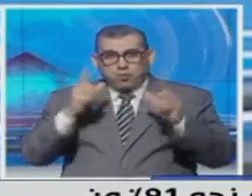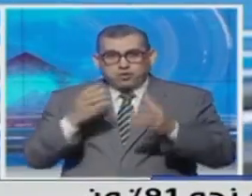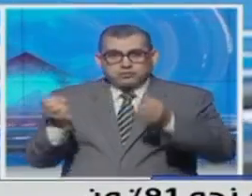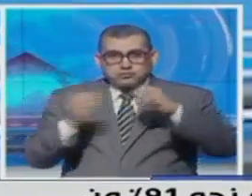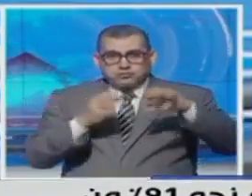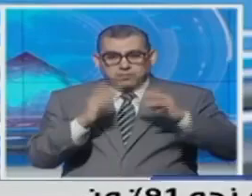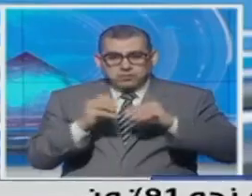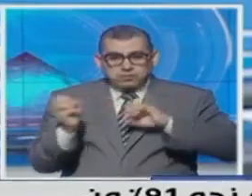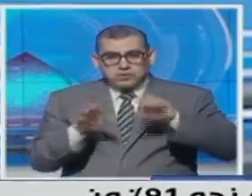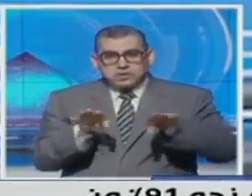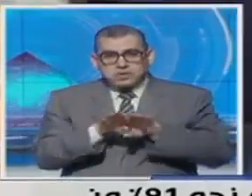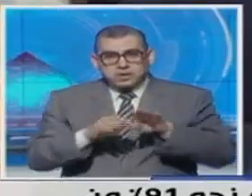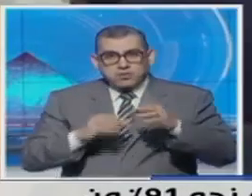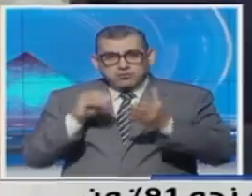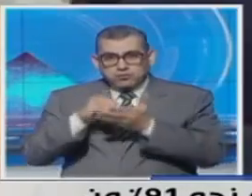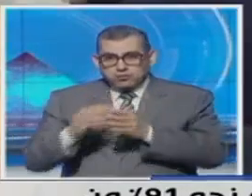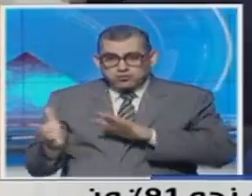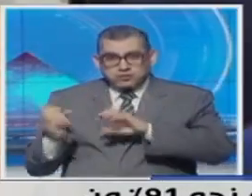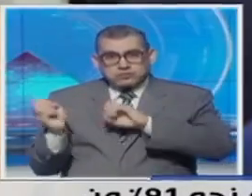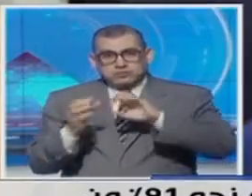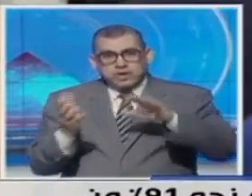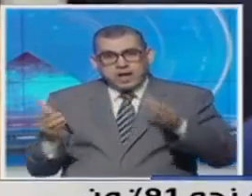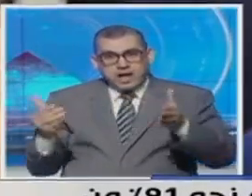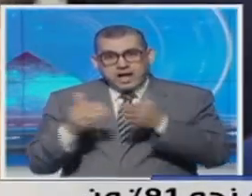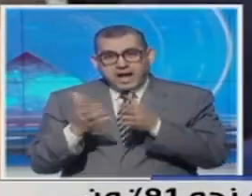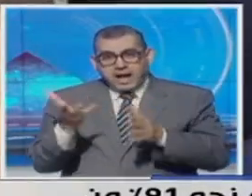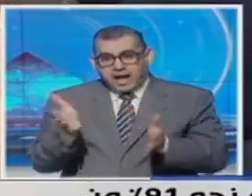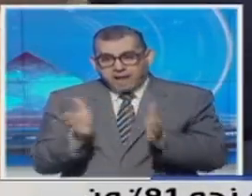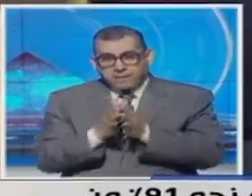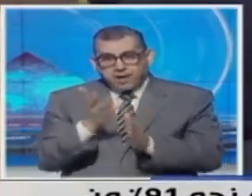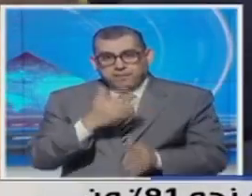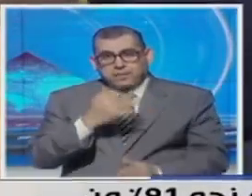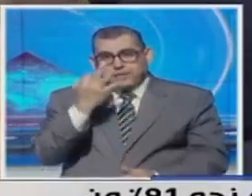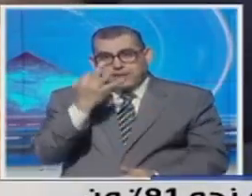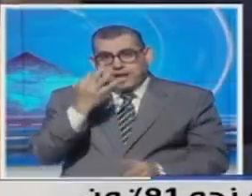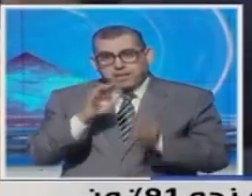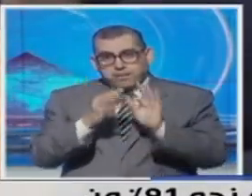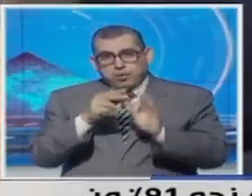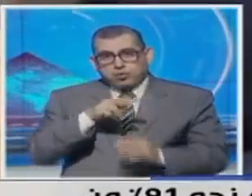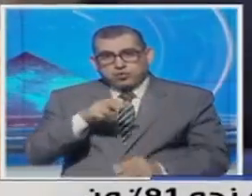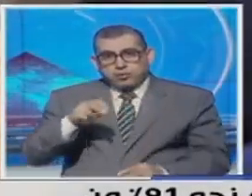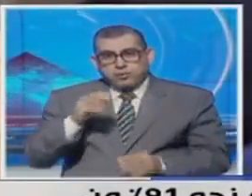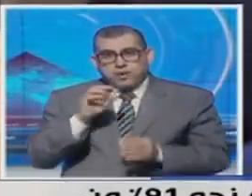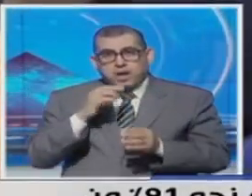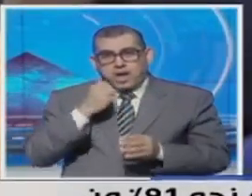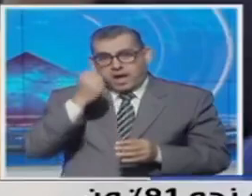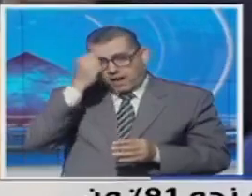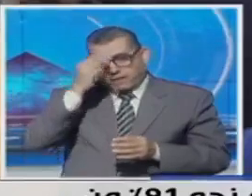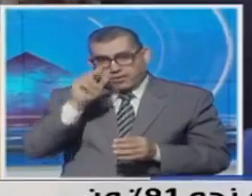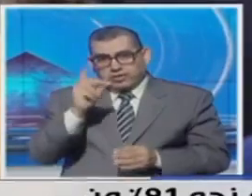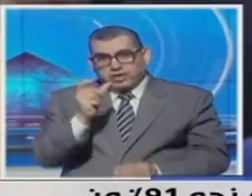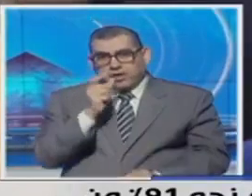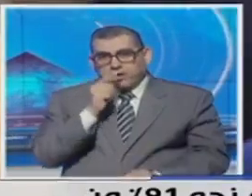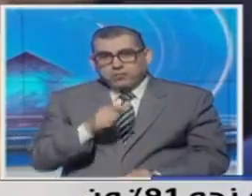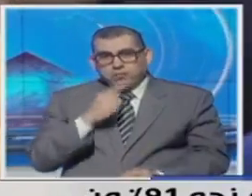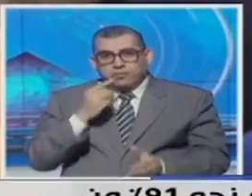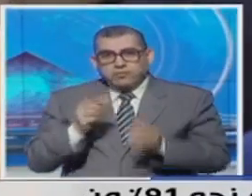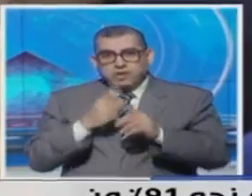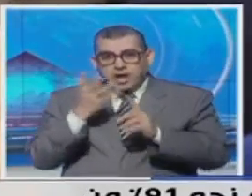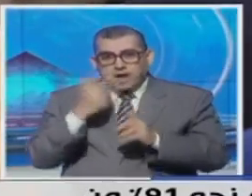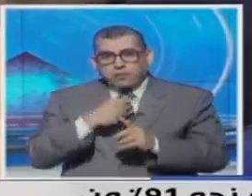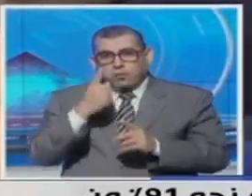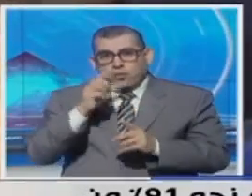التوريد المحلي للقمح منذ بداية الموسم وحتى الآن بلغ 3 ملايين و800 ألف طن، بما